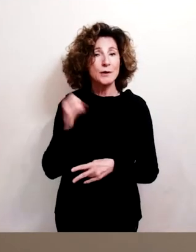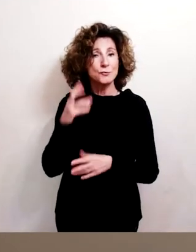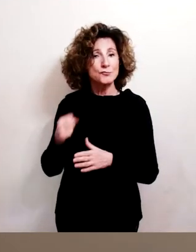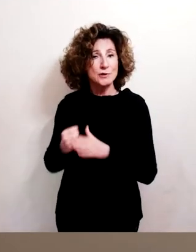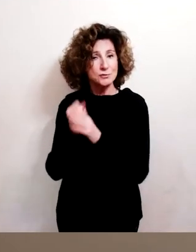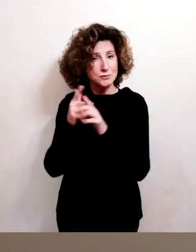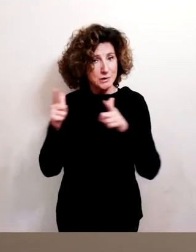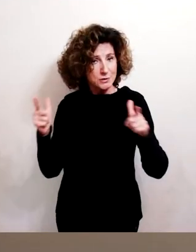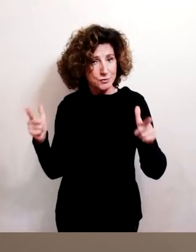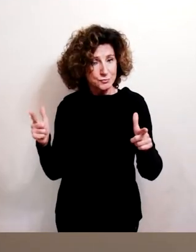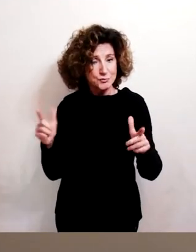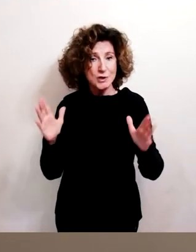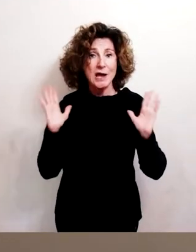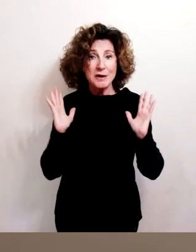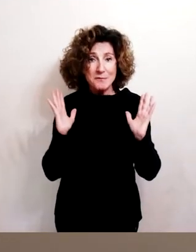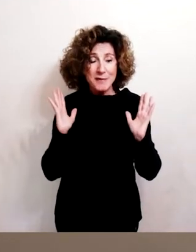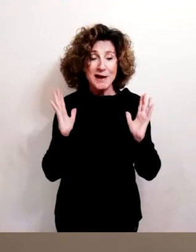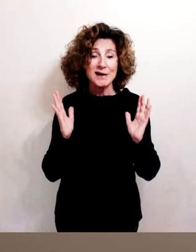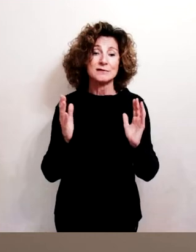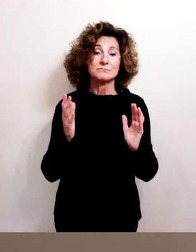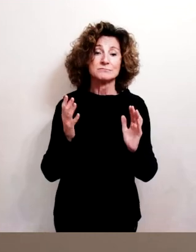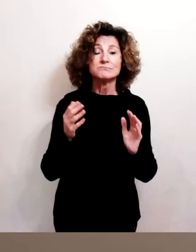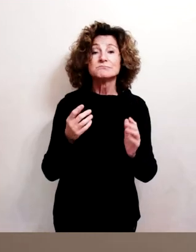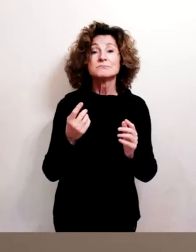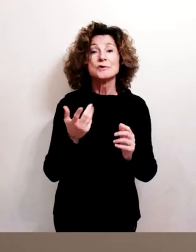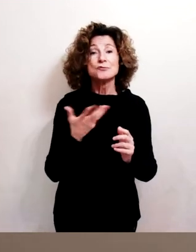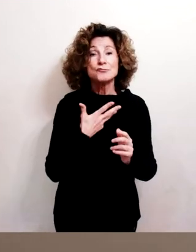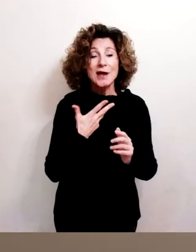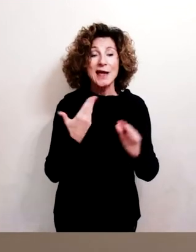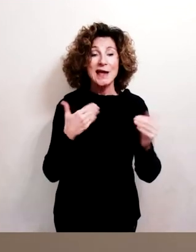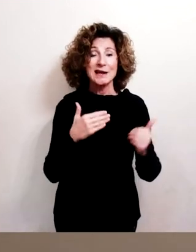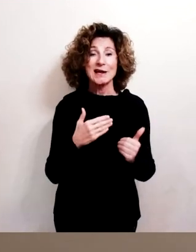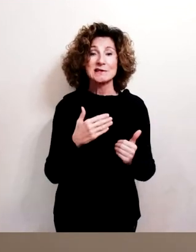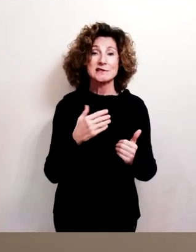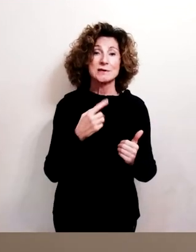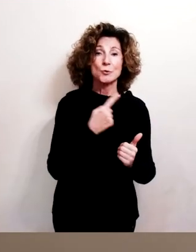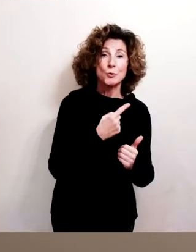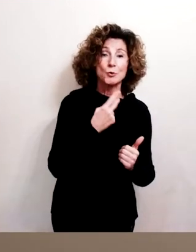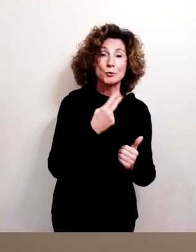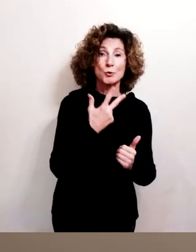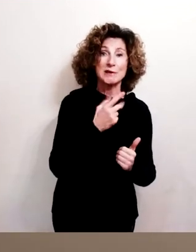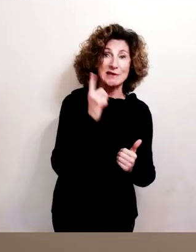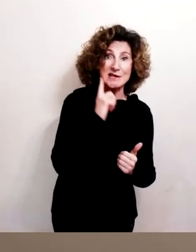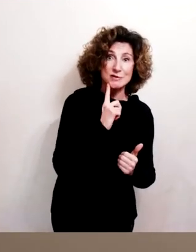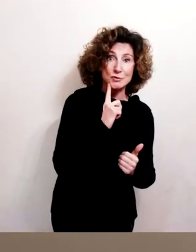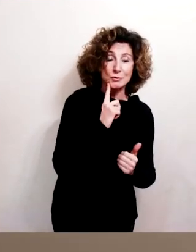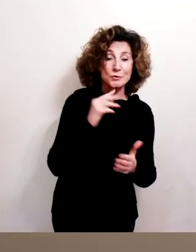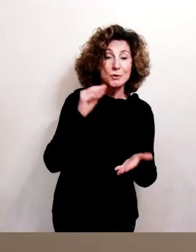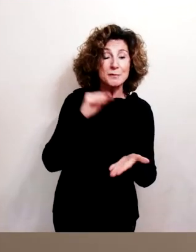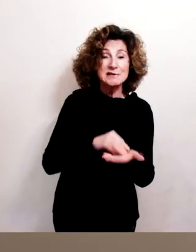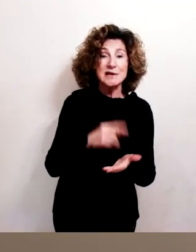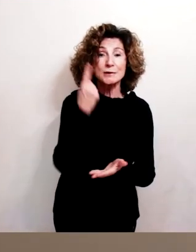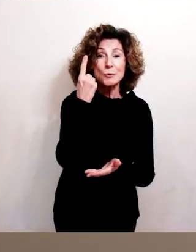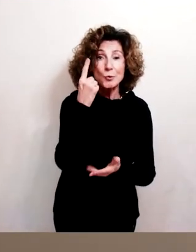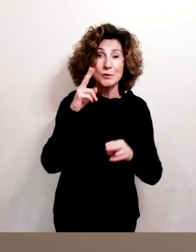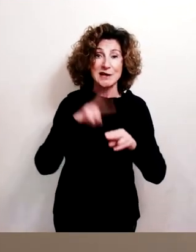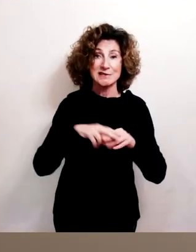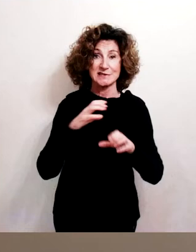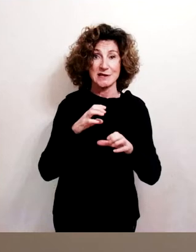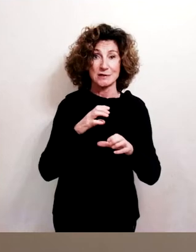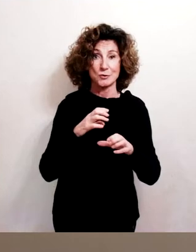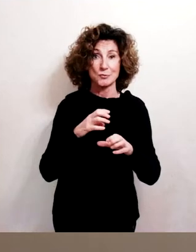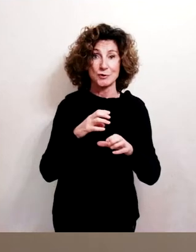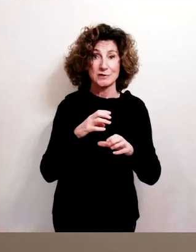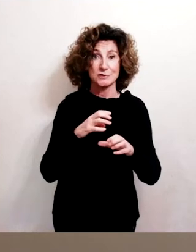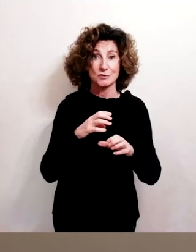sostegno e a fronte di due tre quattro ragazzi sordi presenti in una classe abbiamo un assistente alla comunicazione